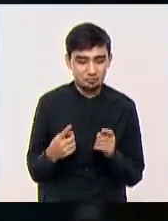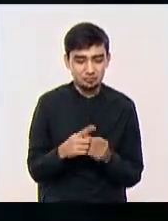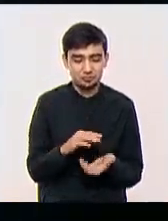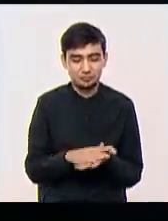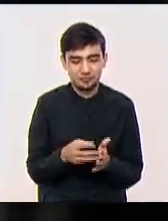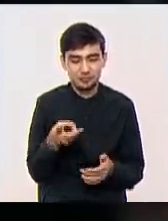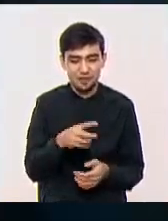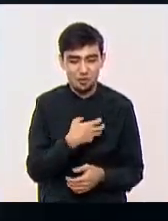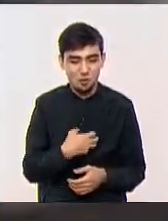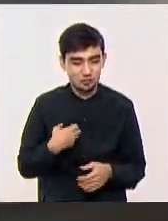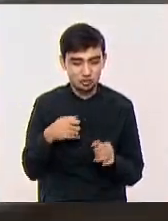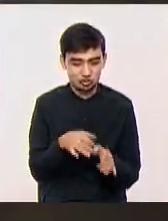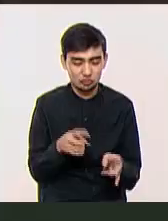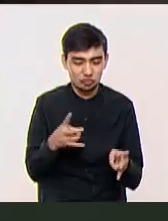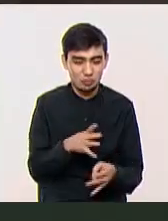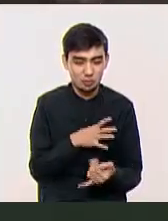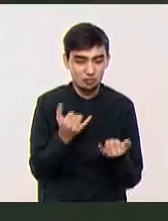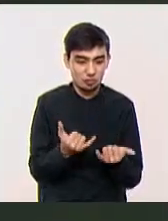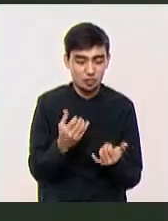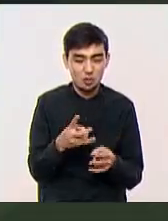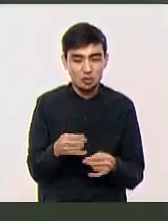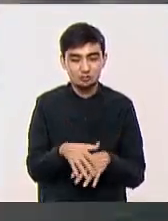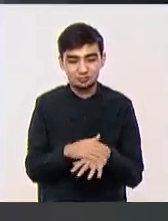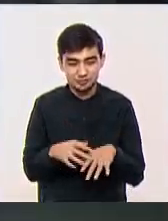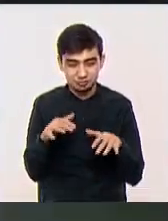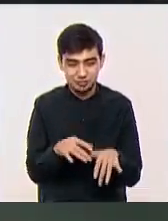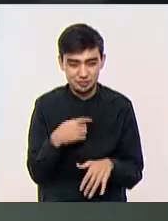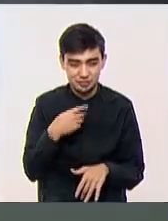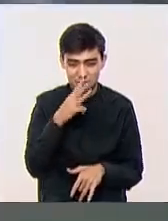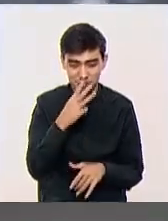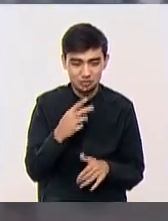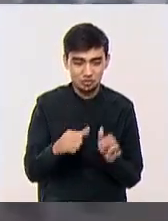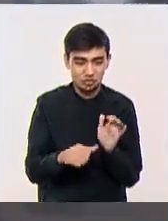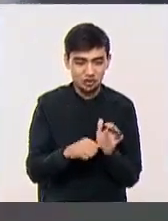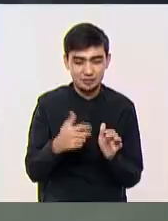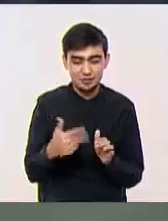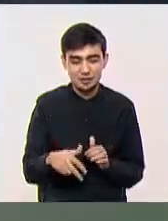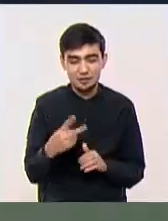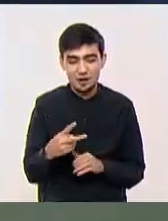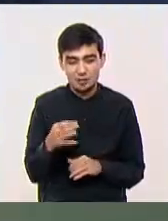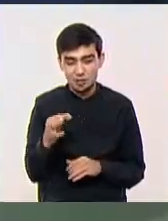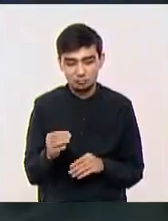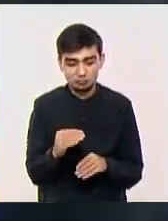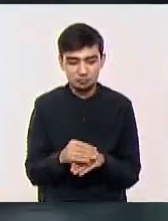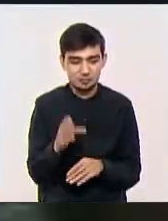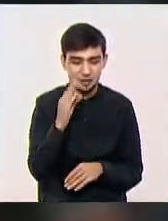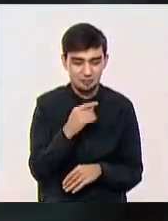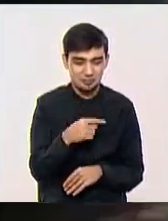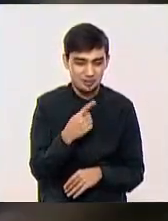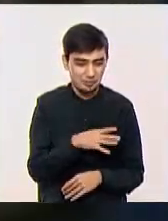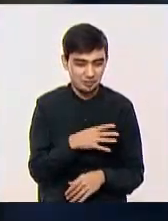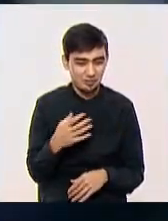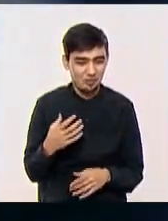екі жақты комиссияның шешімі шығу керек болған. Жиналған мұнайшылар айлықтарын тек 6-32% аралығында ғана көтереміз деген